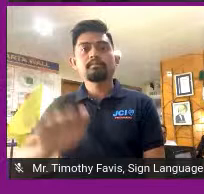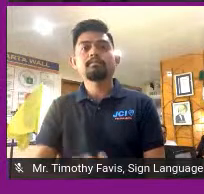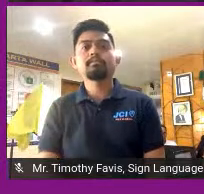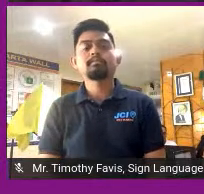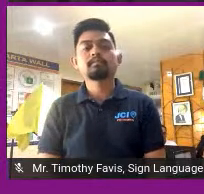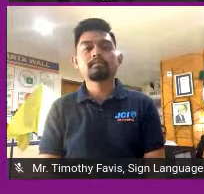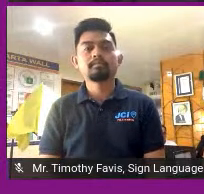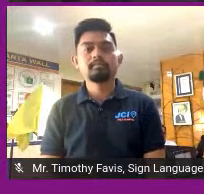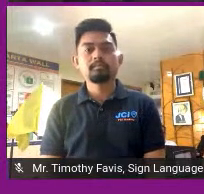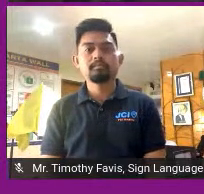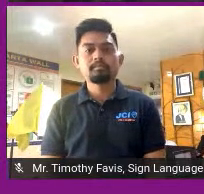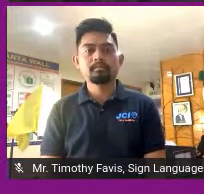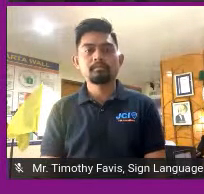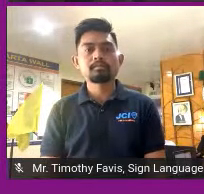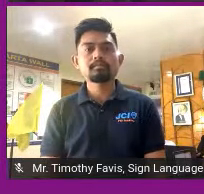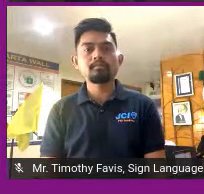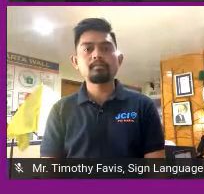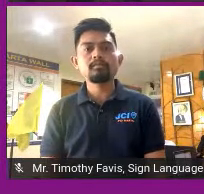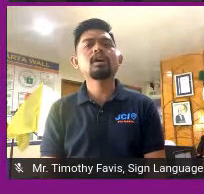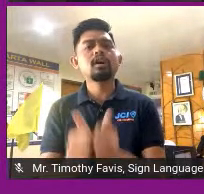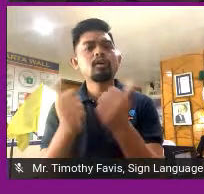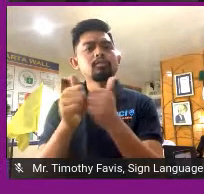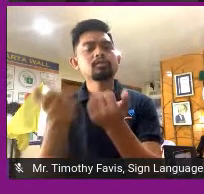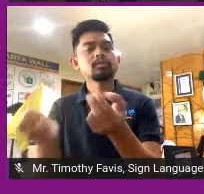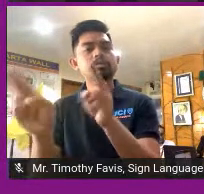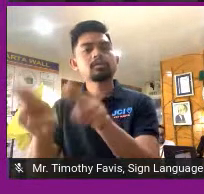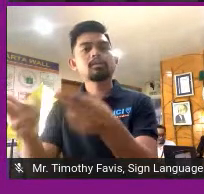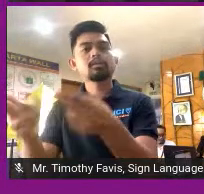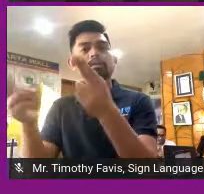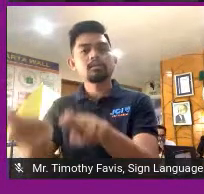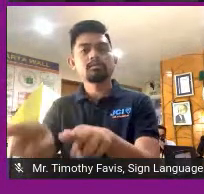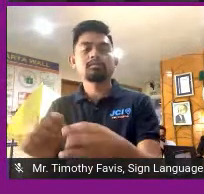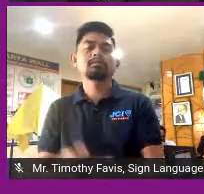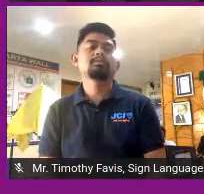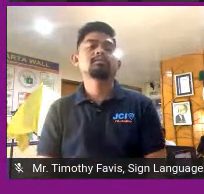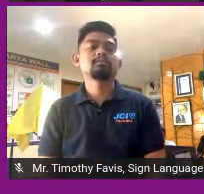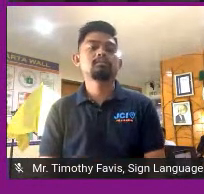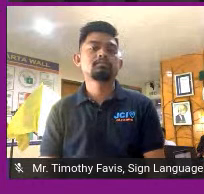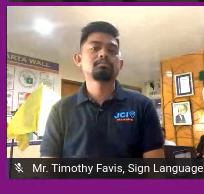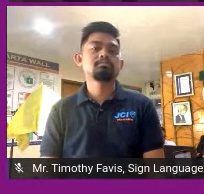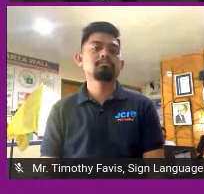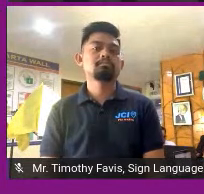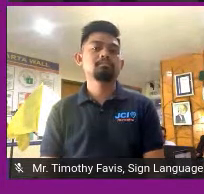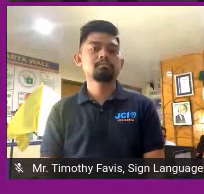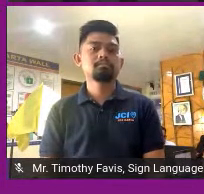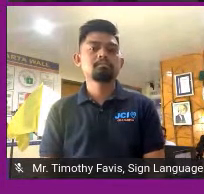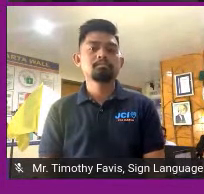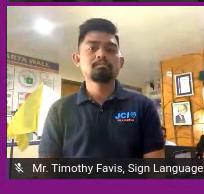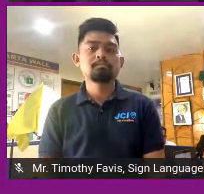kasama sa paano ba ito nangyayari? Strange statement, isn't it?